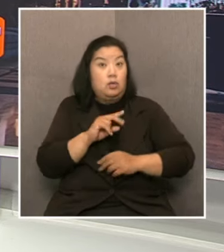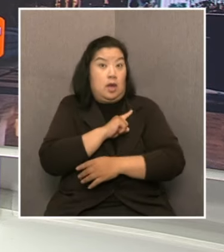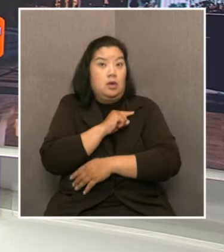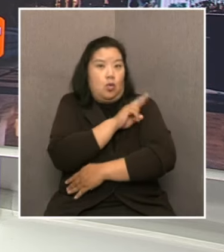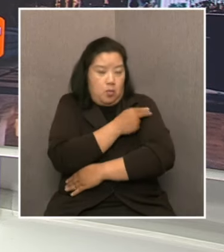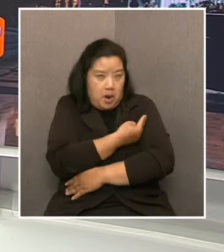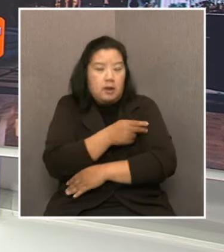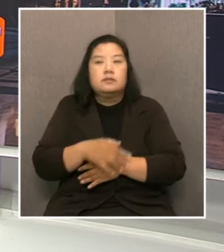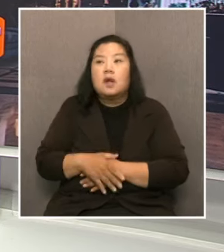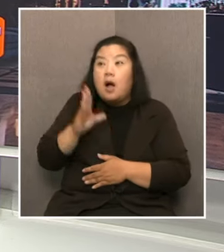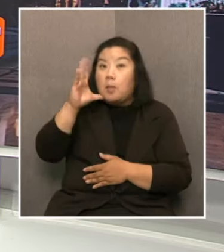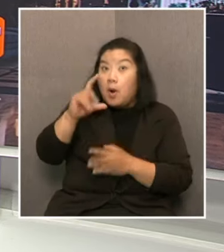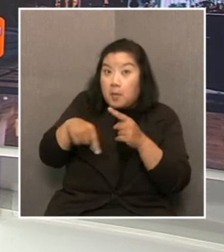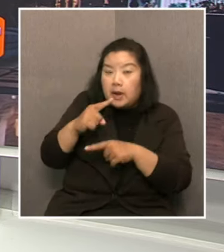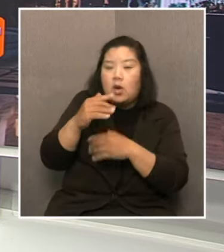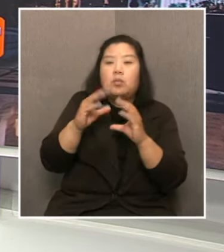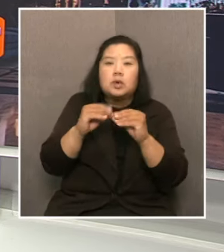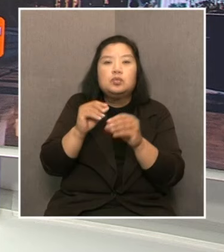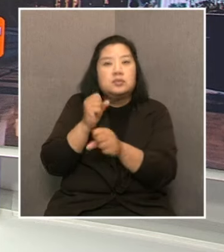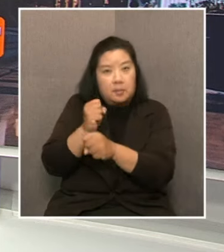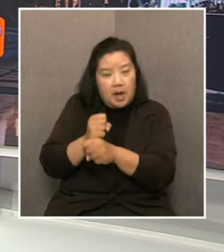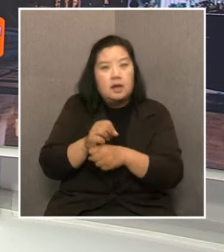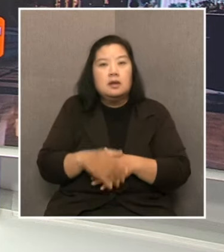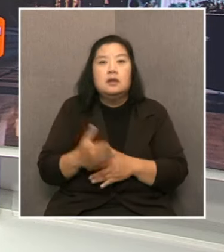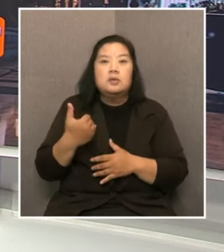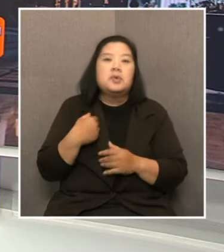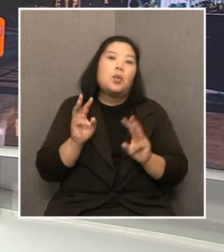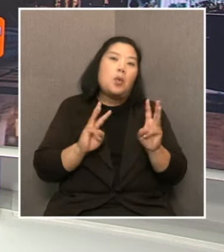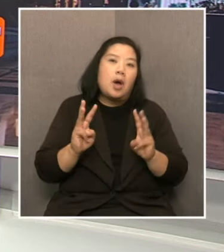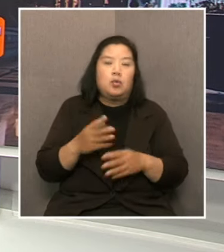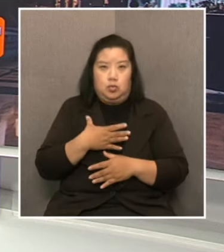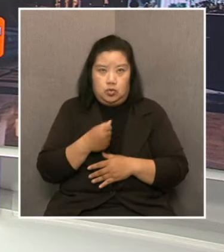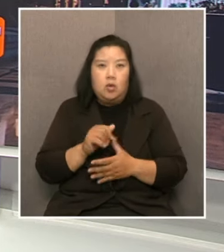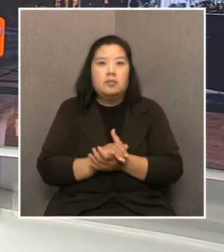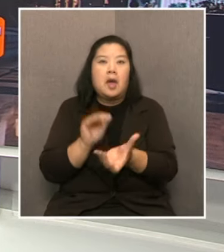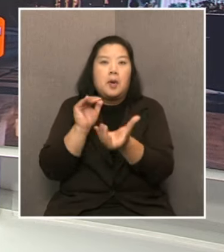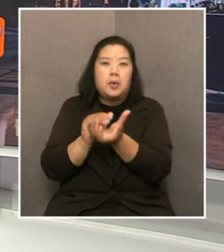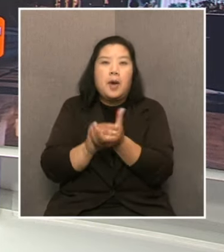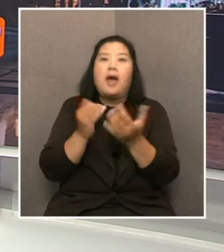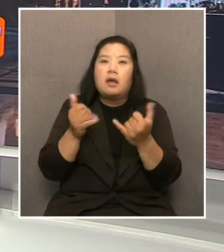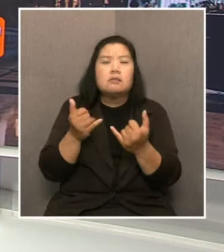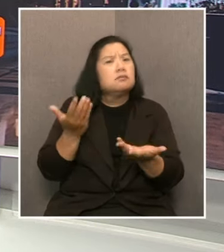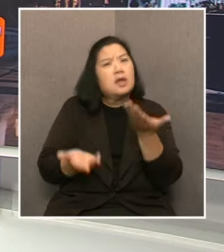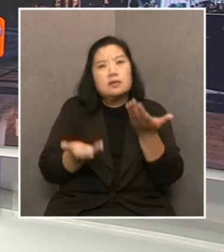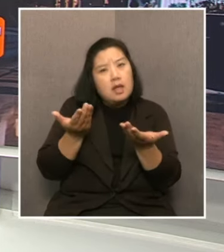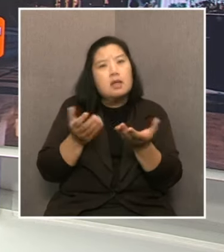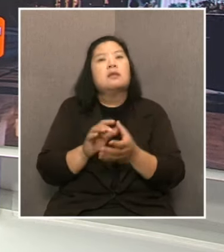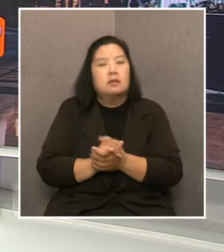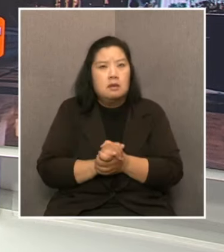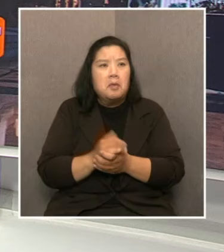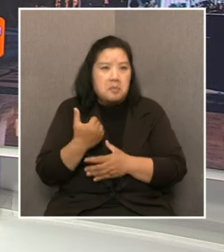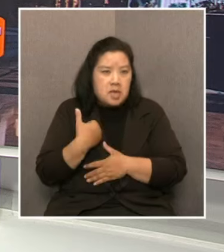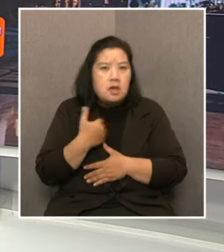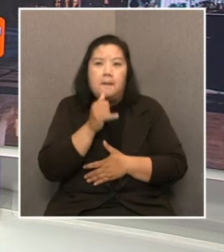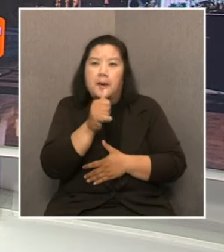คุณพ่ออาจจะไปเข้าห้องประชุมก็ได้นะครับหรือว่าบางท่านที่เป็นนักเสี่ยงโชคอาจจะแวะเวียนไปที่คาชิโนอันนี้ก็ทำให้เห็นว่าสถานบันดิน